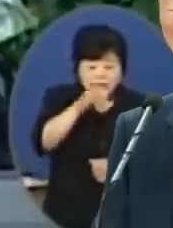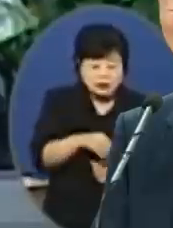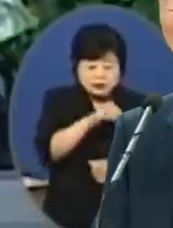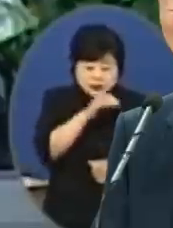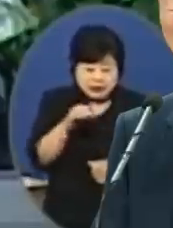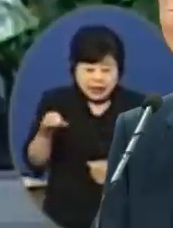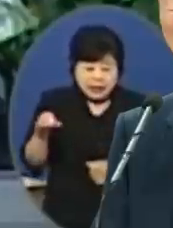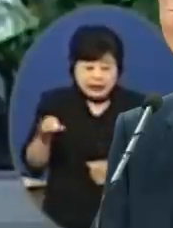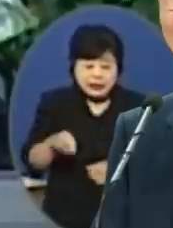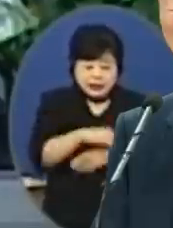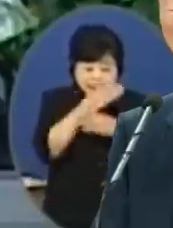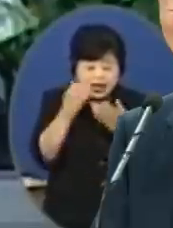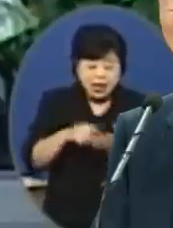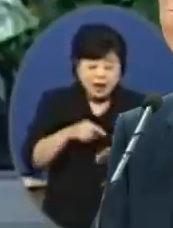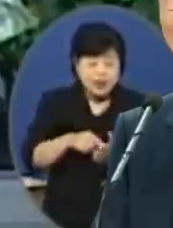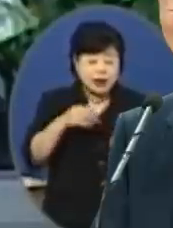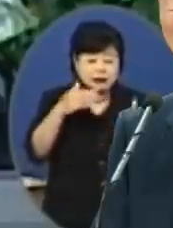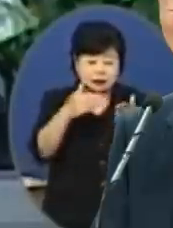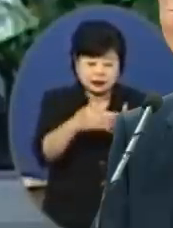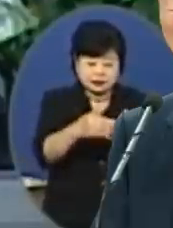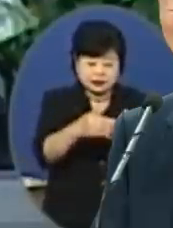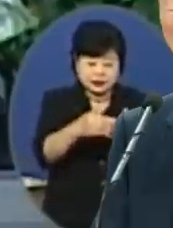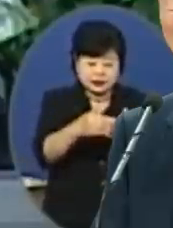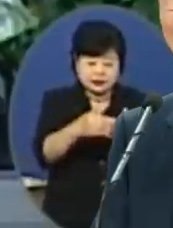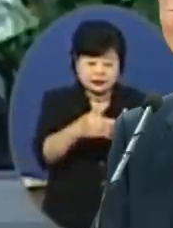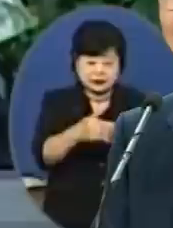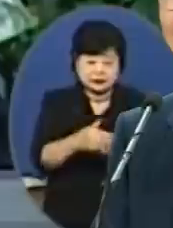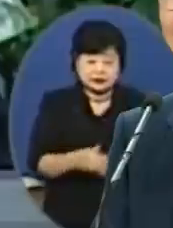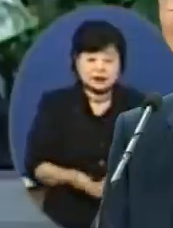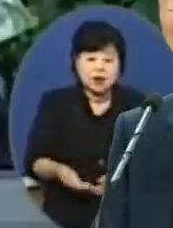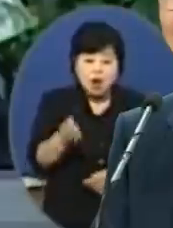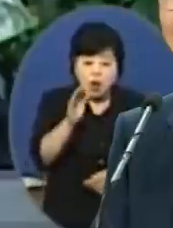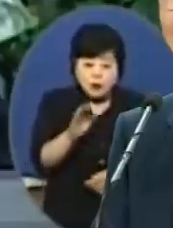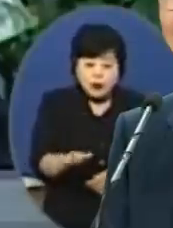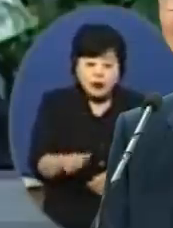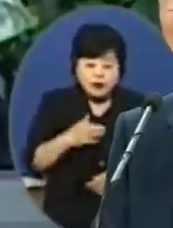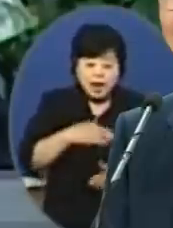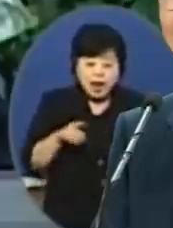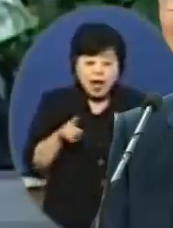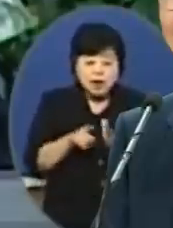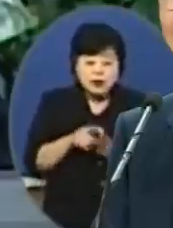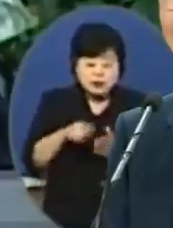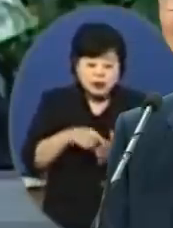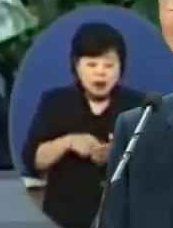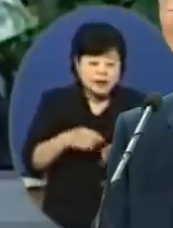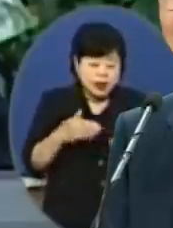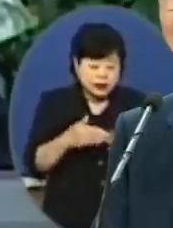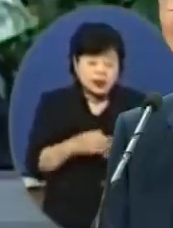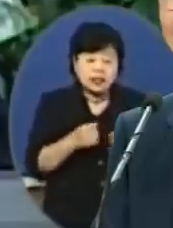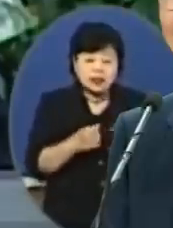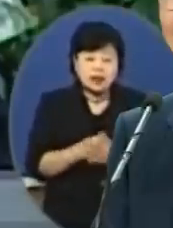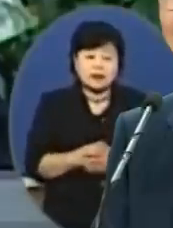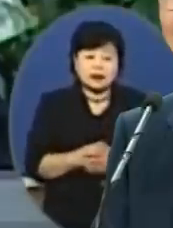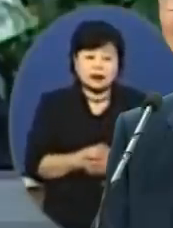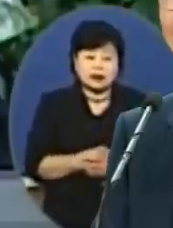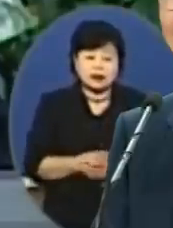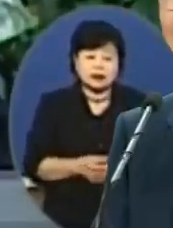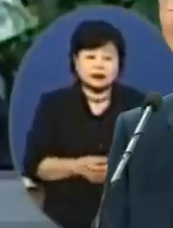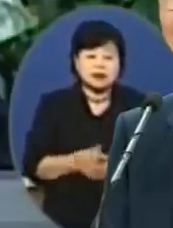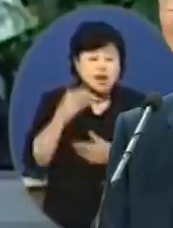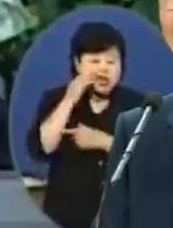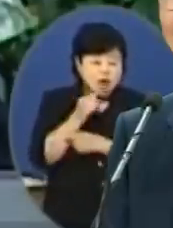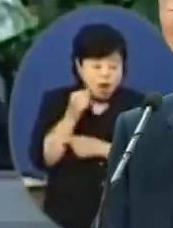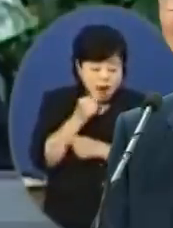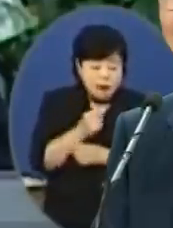십자가에서 다 지불했다고 했는데, 그렇다면 날 위해서 지불했으면 우리가 마땅히 그